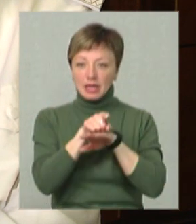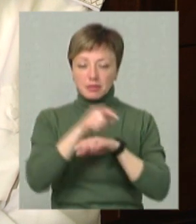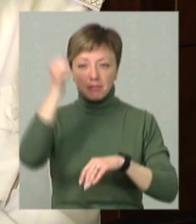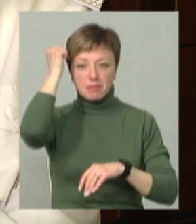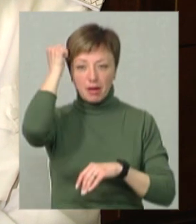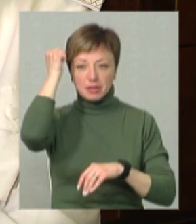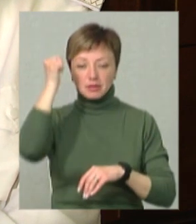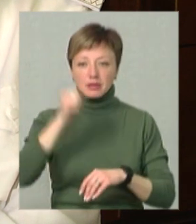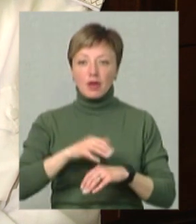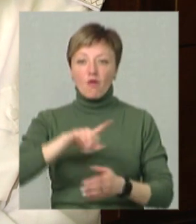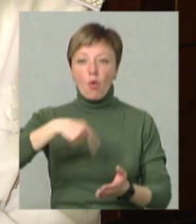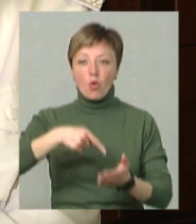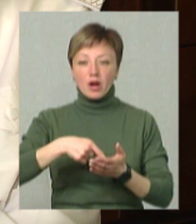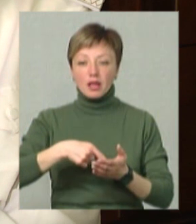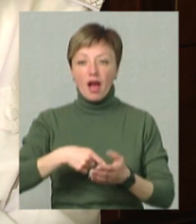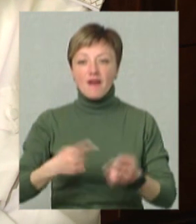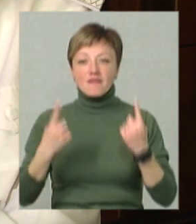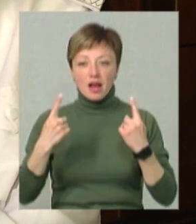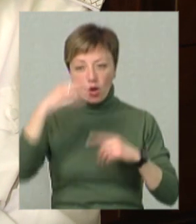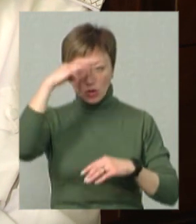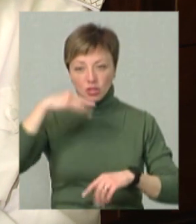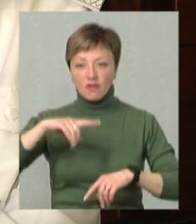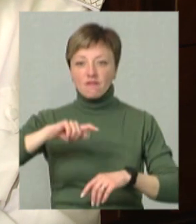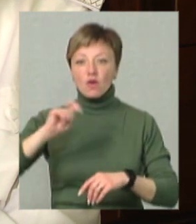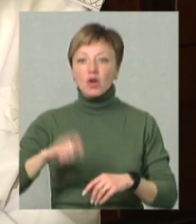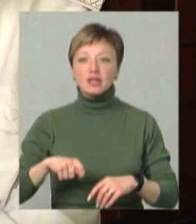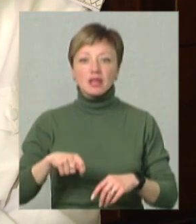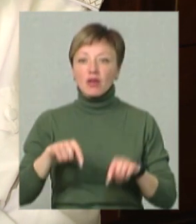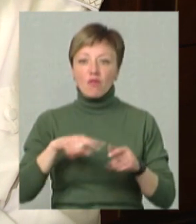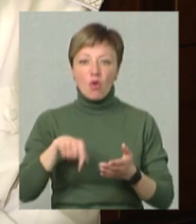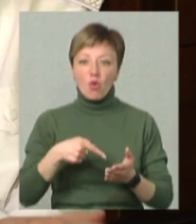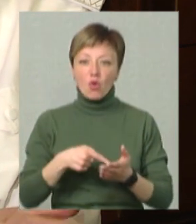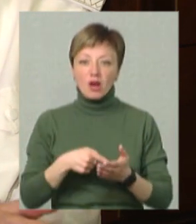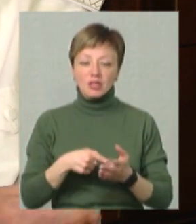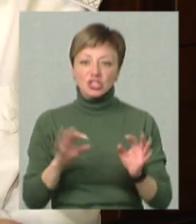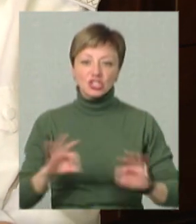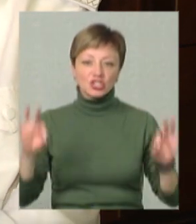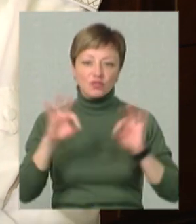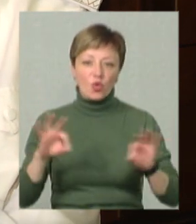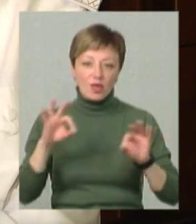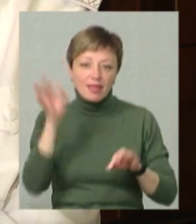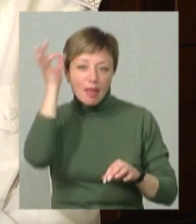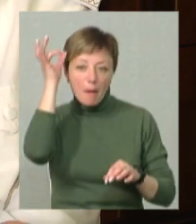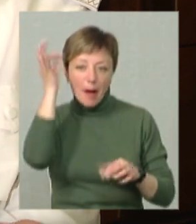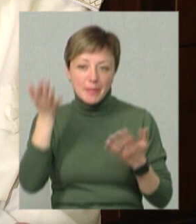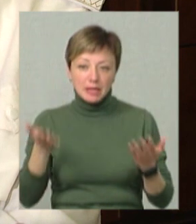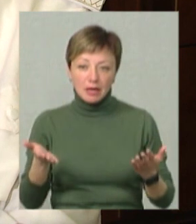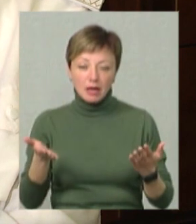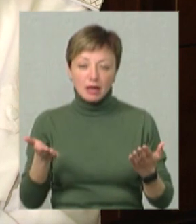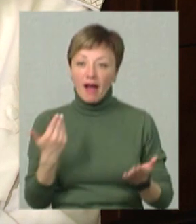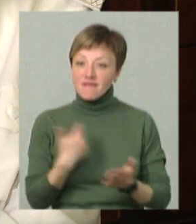соорудить там пам'ять в городі, а Велика Отечественна війна в городі нічого не напоминає.